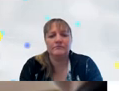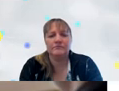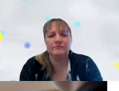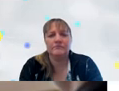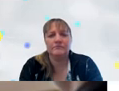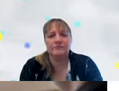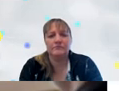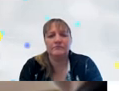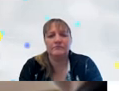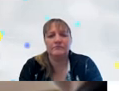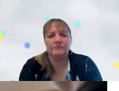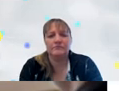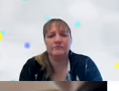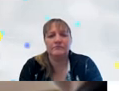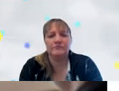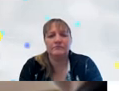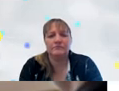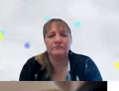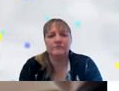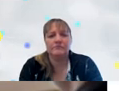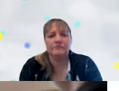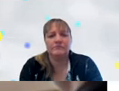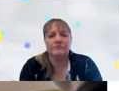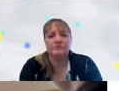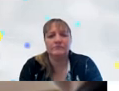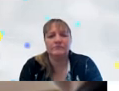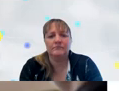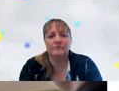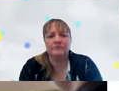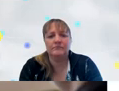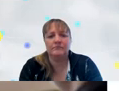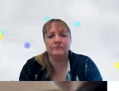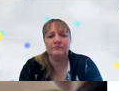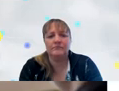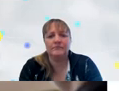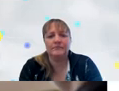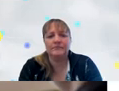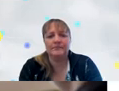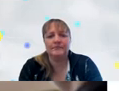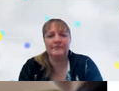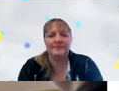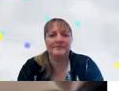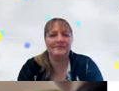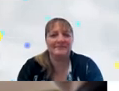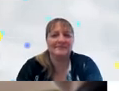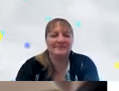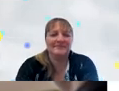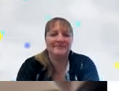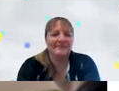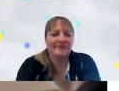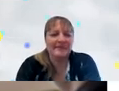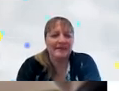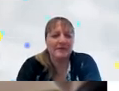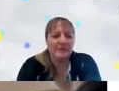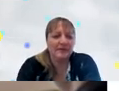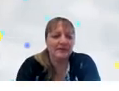sie sind mittlerweile so zentraler teil ist unterrichts mit digitalen medien in diesen